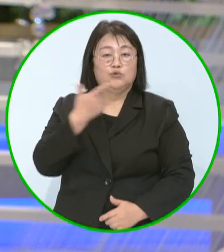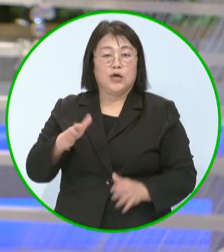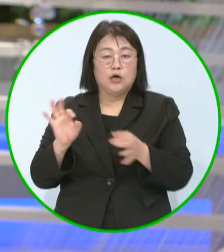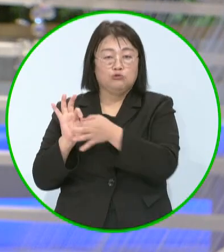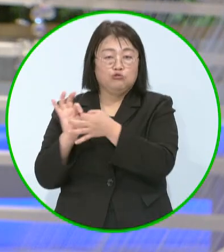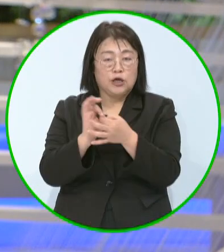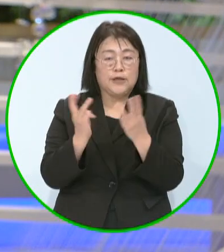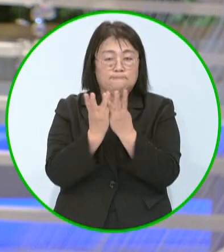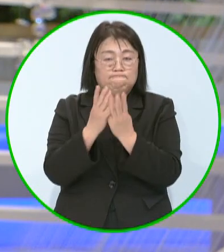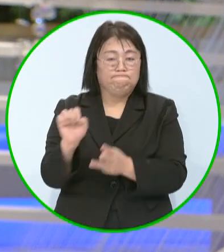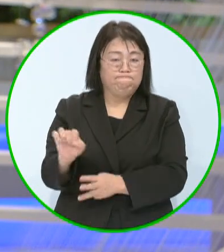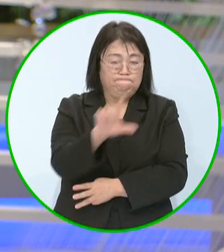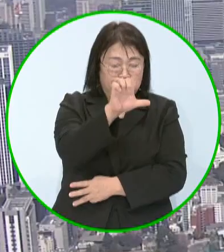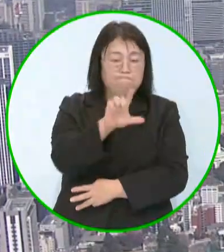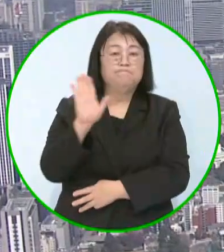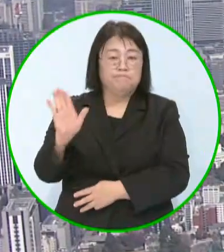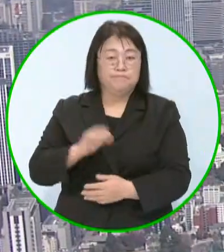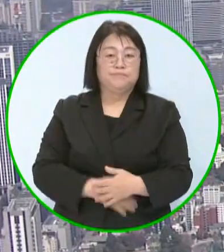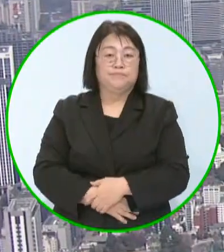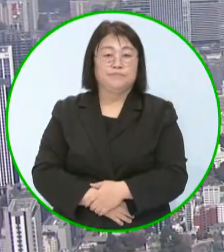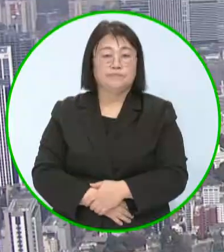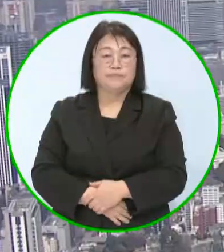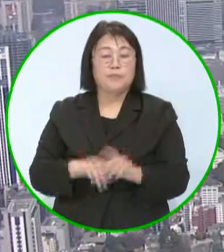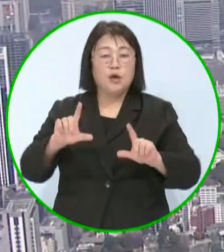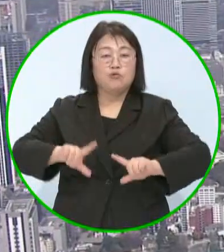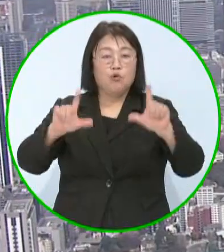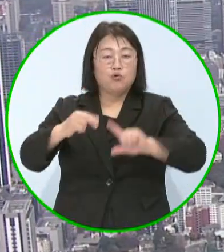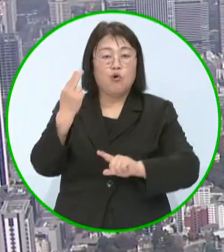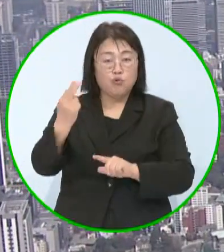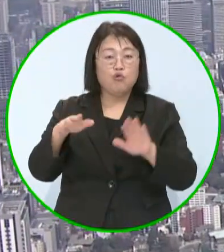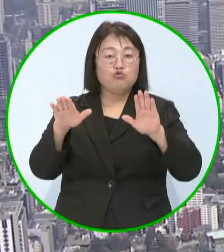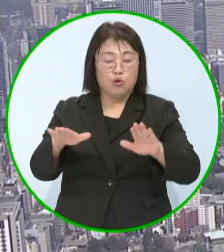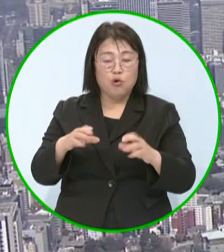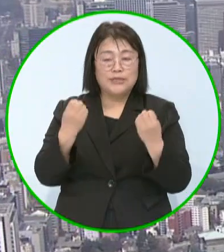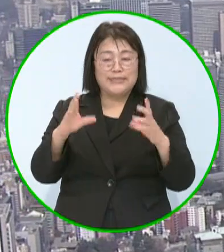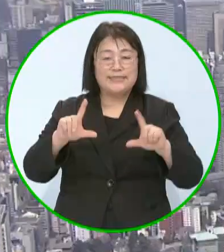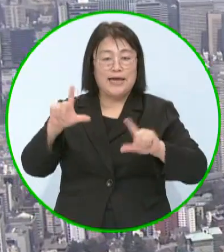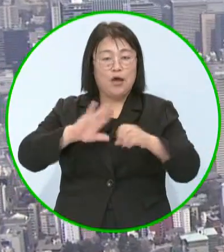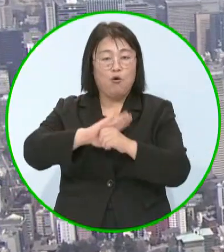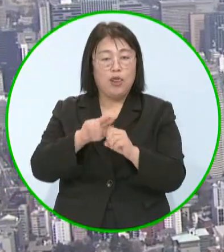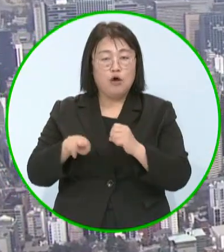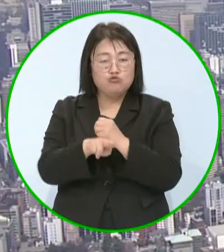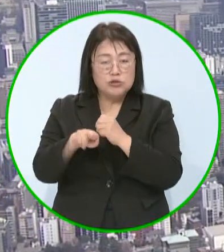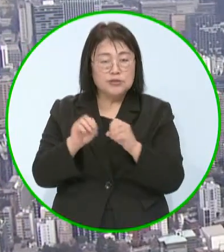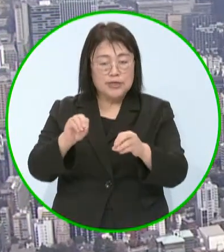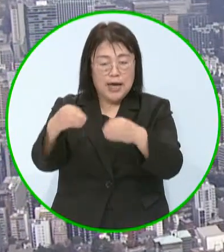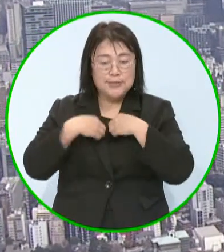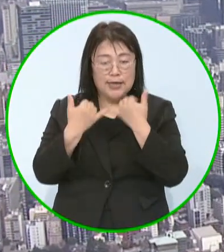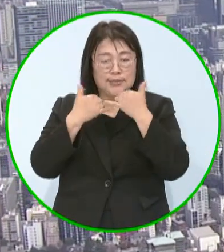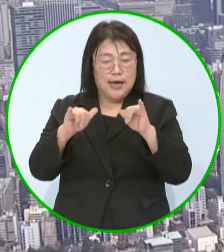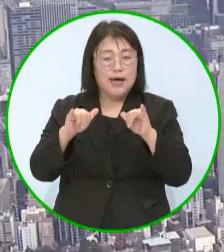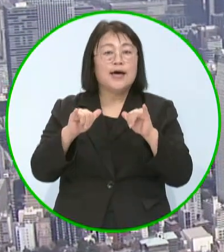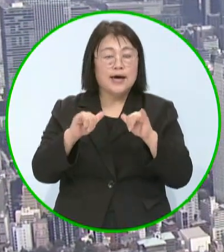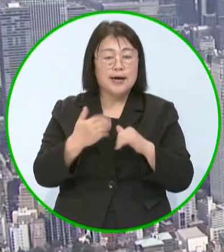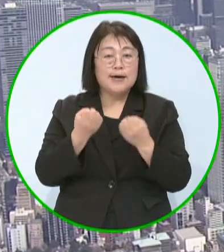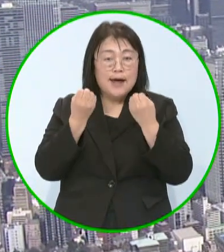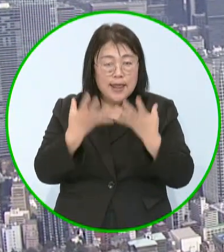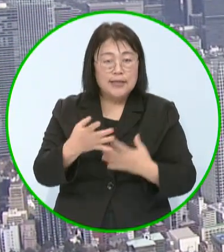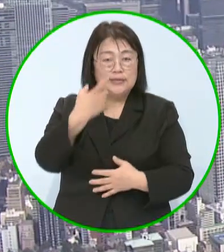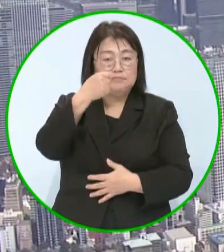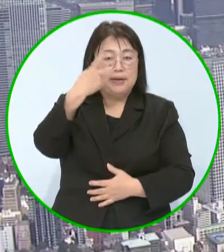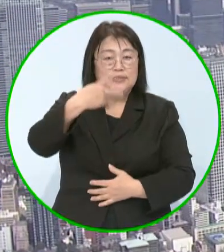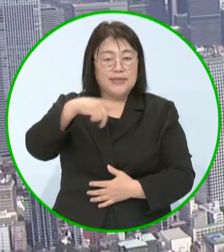6日続けて増加しました東京都で今日新型コロナウイルスの感染者が新た